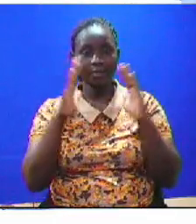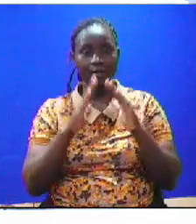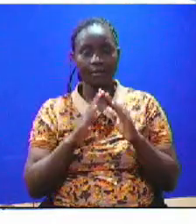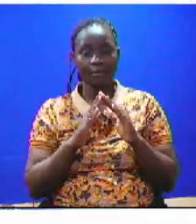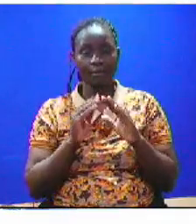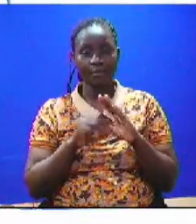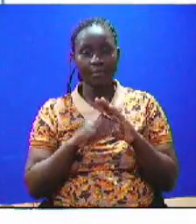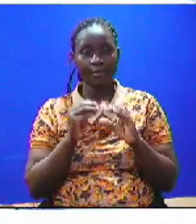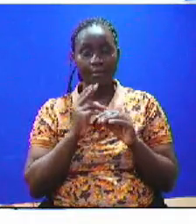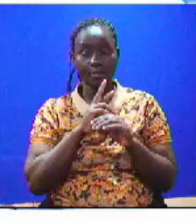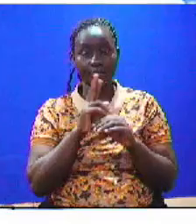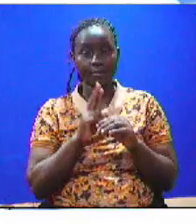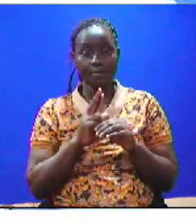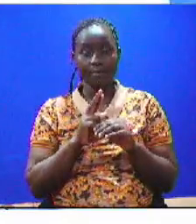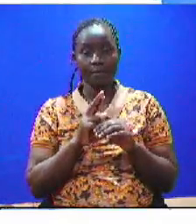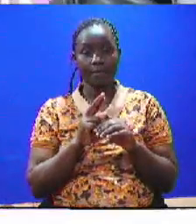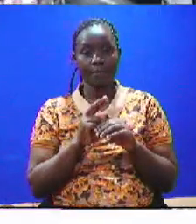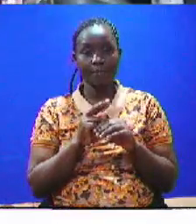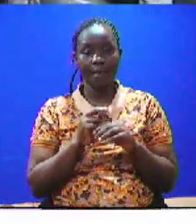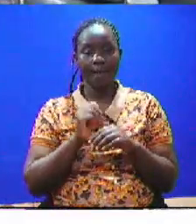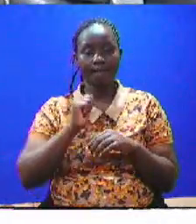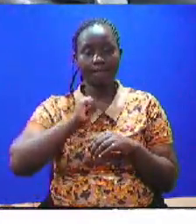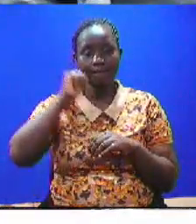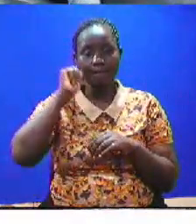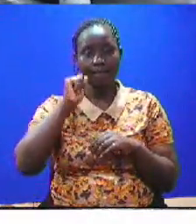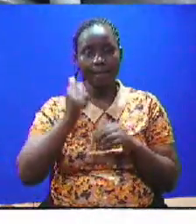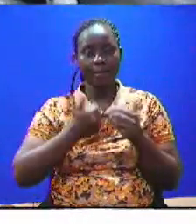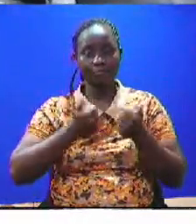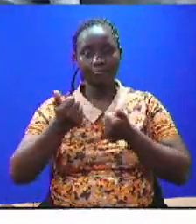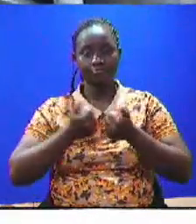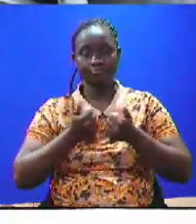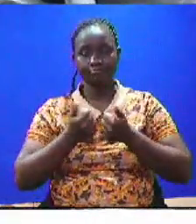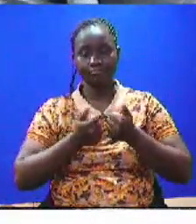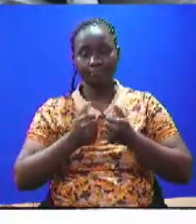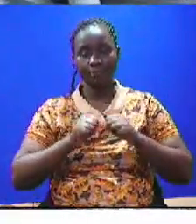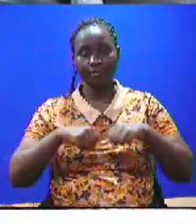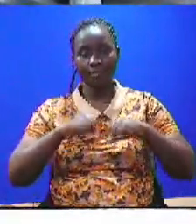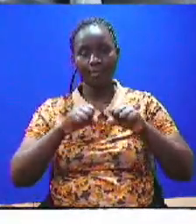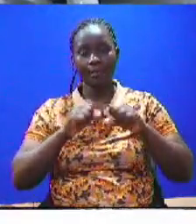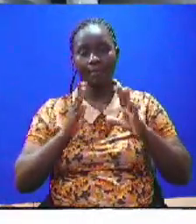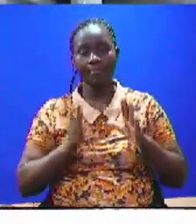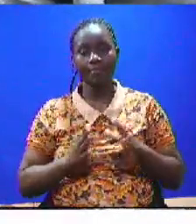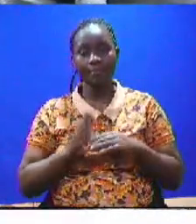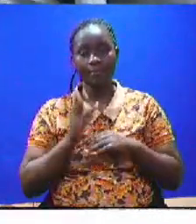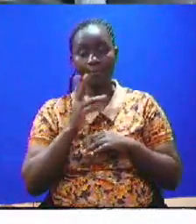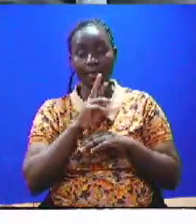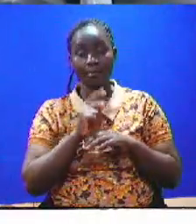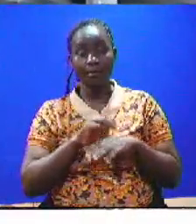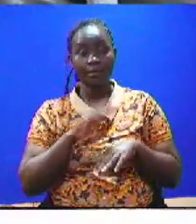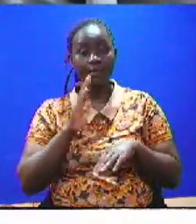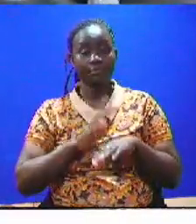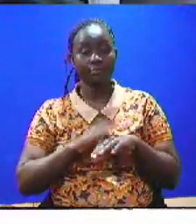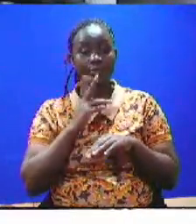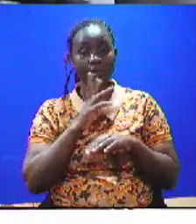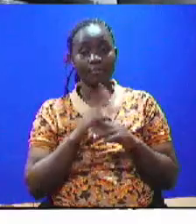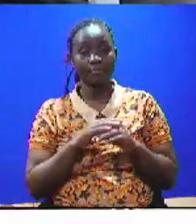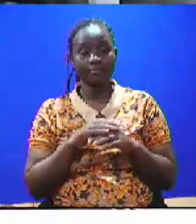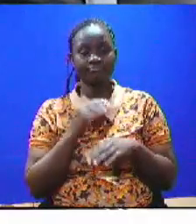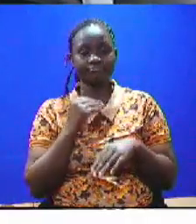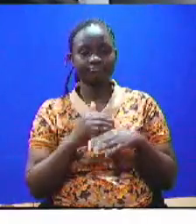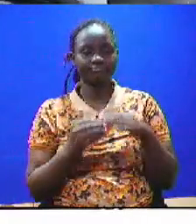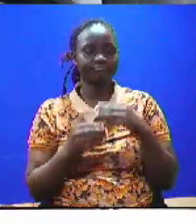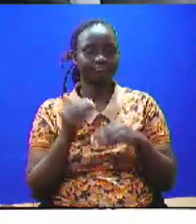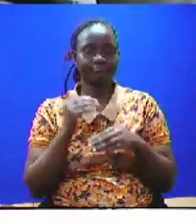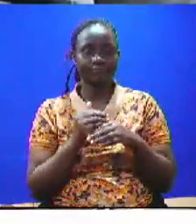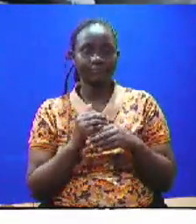gosoka urina no anega ari ogenda asare gucha kembe kegiya poda poda Nainje na rochu bijaburo karara bakuna kwaga jaga jaga bakunya